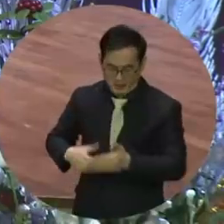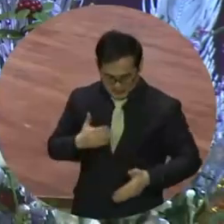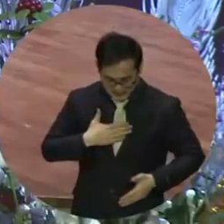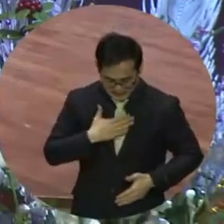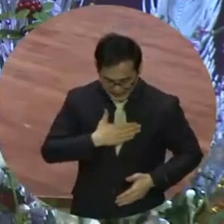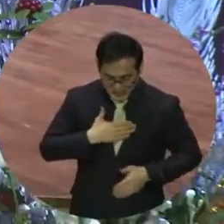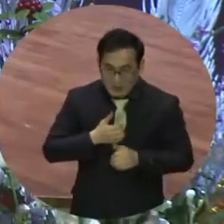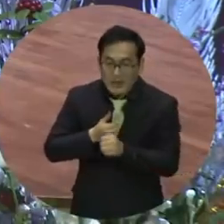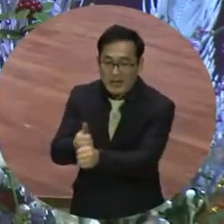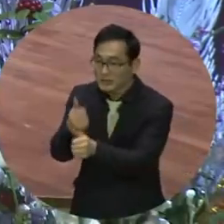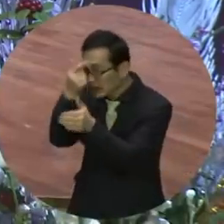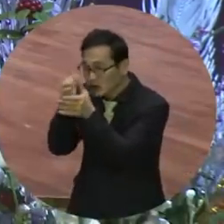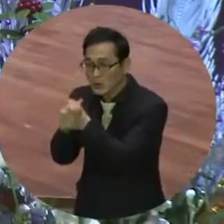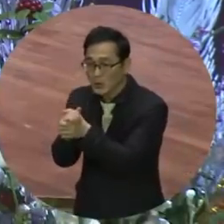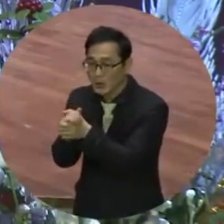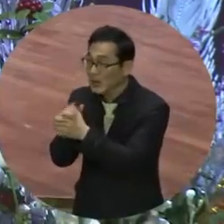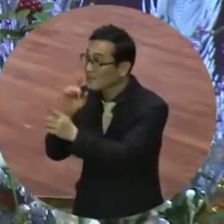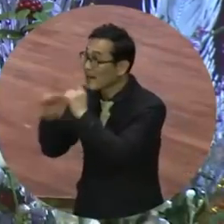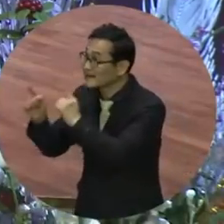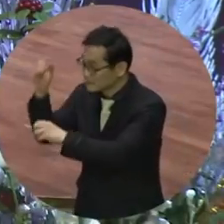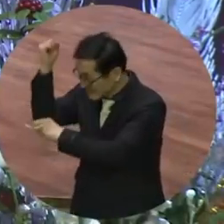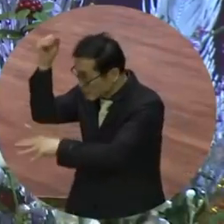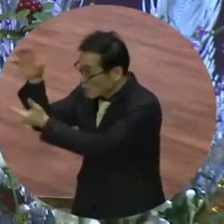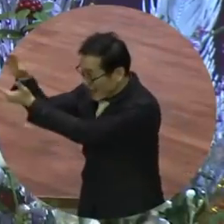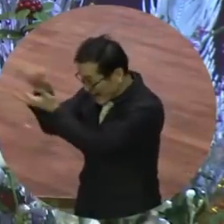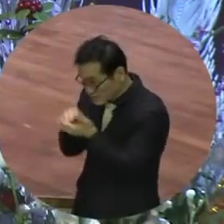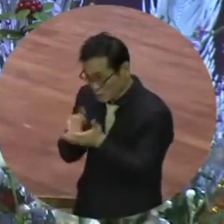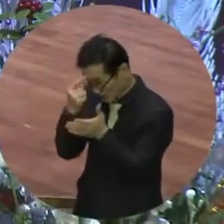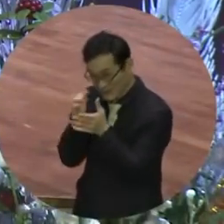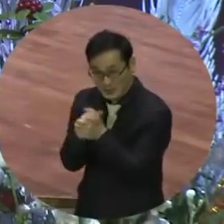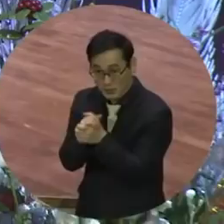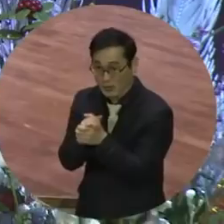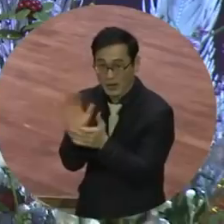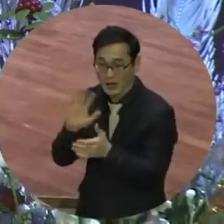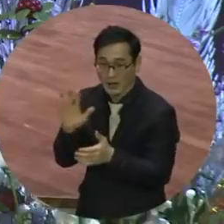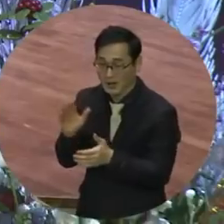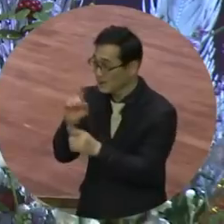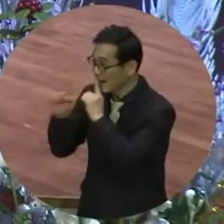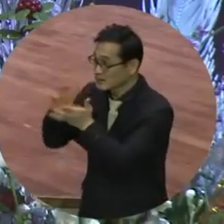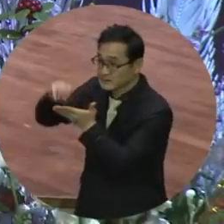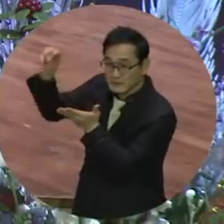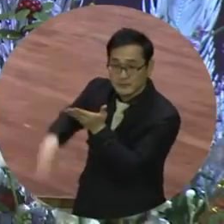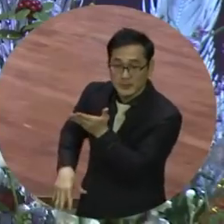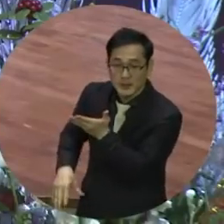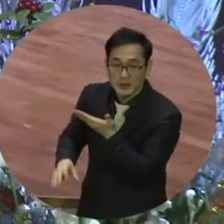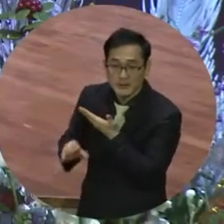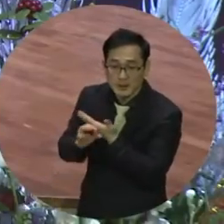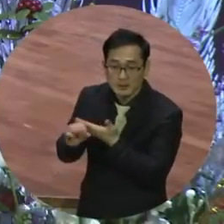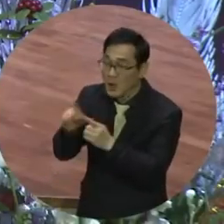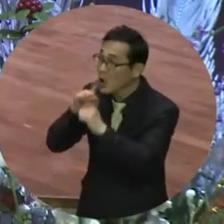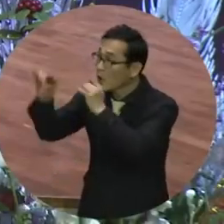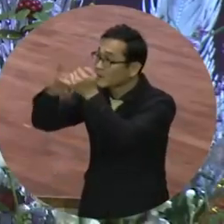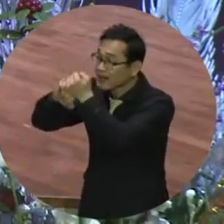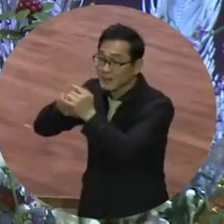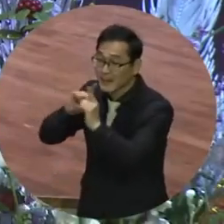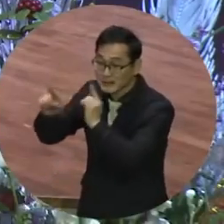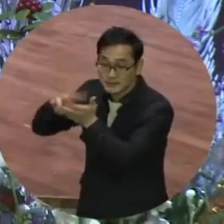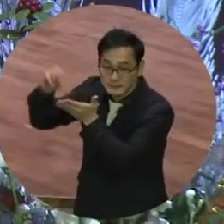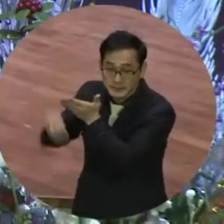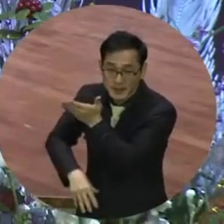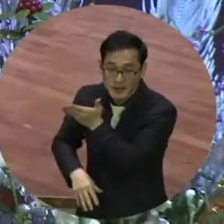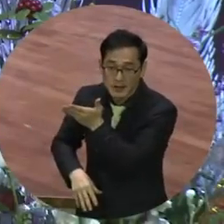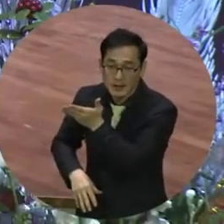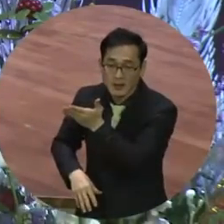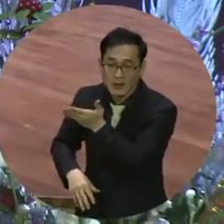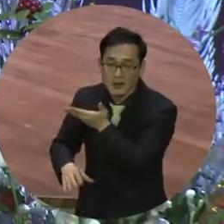인도받지, 내 경험의 인도받지, 내 기분의 인도받지, 말씀의 인도 안 받아. 다시 말하면 언약 기도를 안 해. 강단